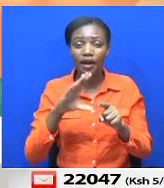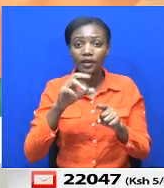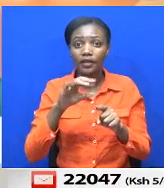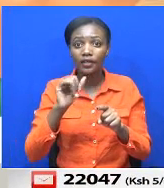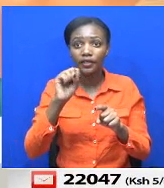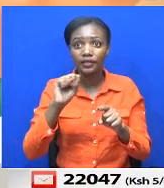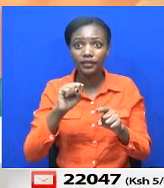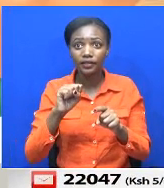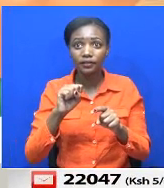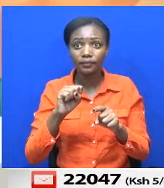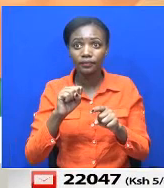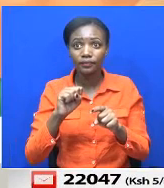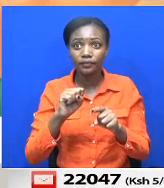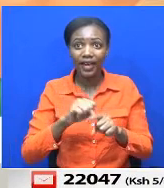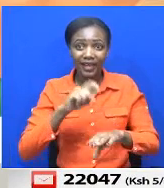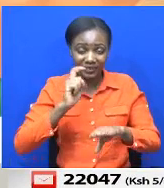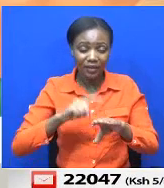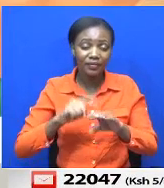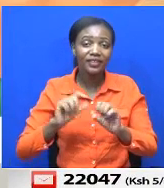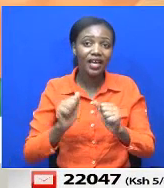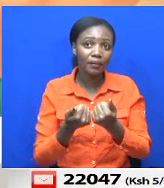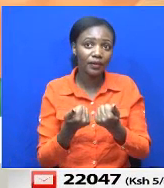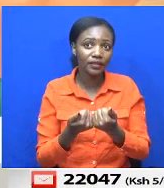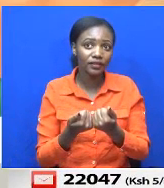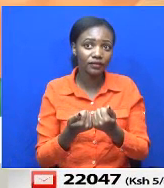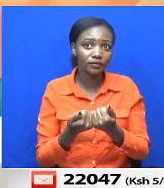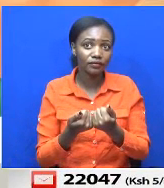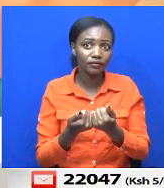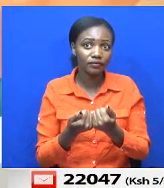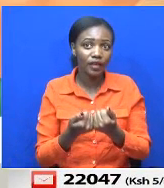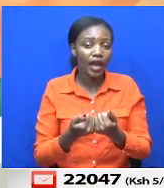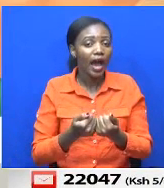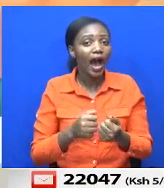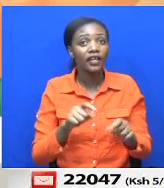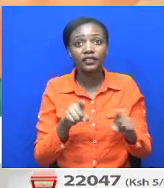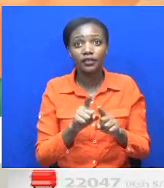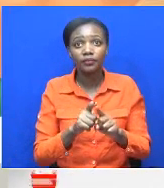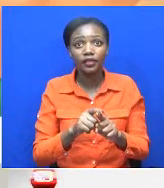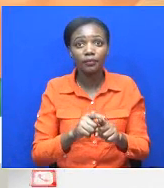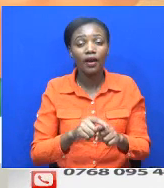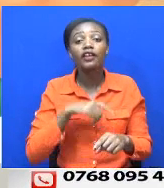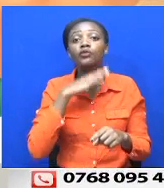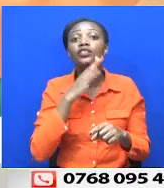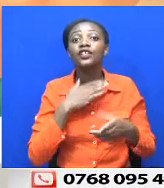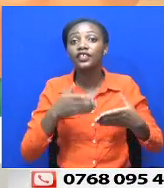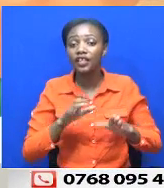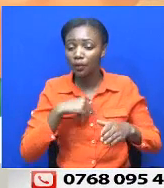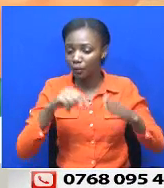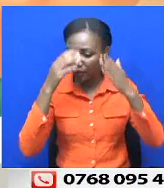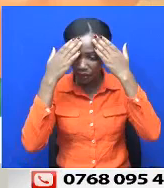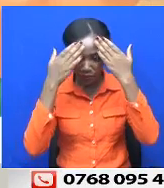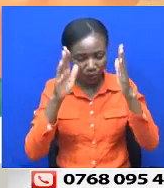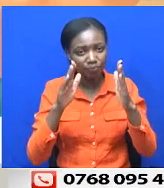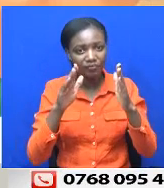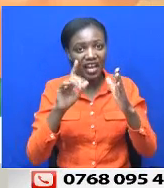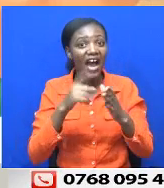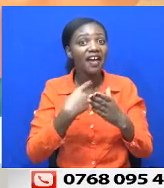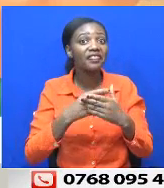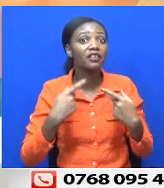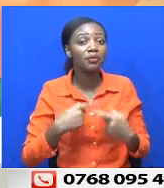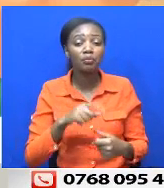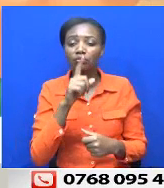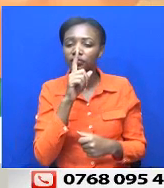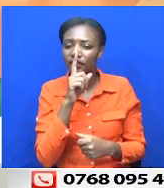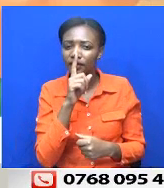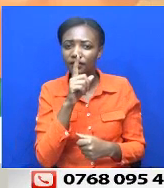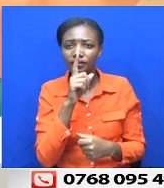wakati ambapo tukio hili lilitokea, na aliuliwa kwa njia ambayo haikujulikana, na hamna jambo ambalo lilitendeka,